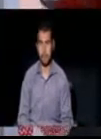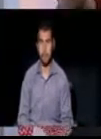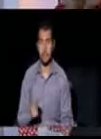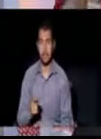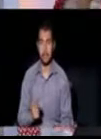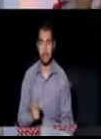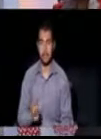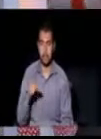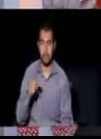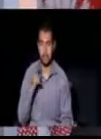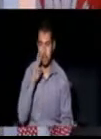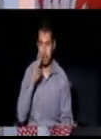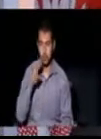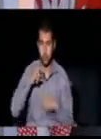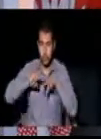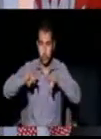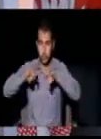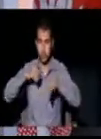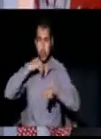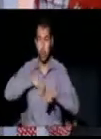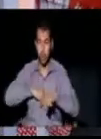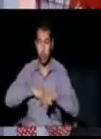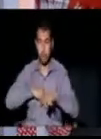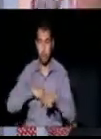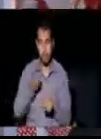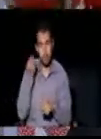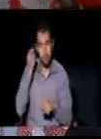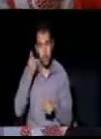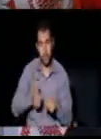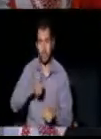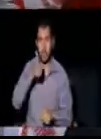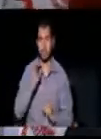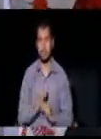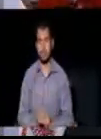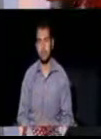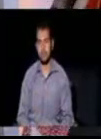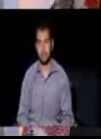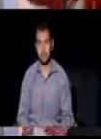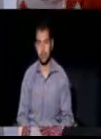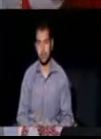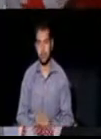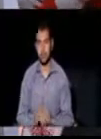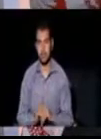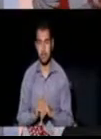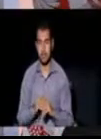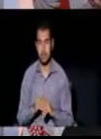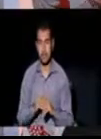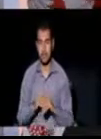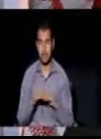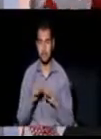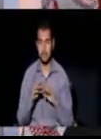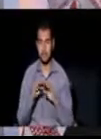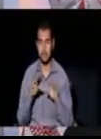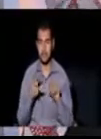جوانا هتلاقوا في مهارات اكتر واكتر، لو اكتشفتوها هتلاقوها عاليه جدا. دلوقتي احنا